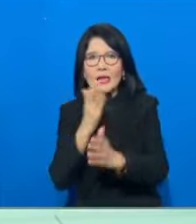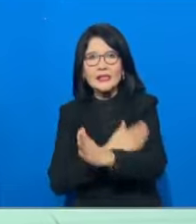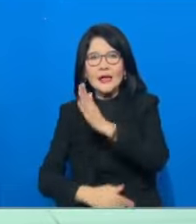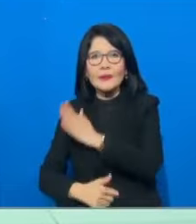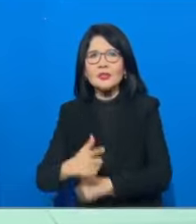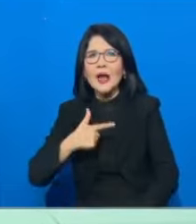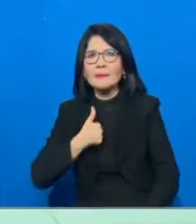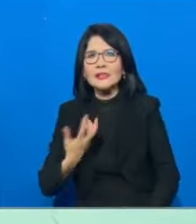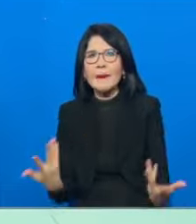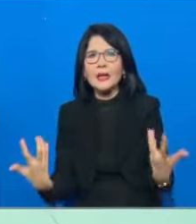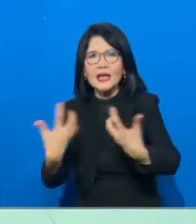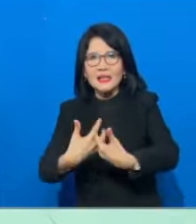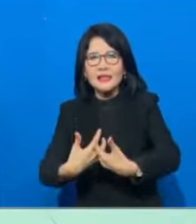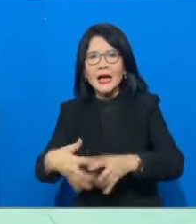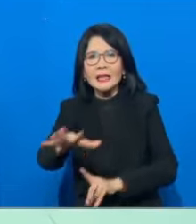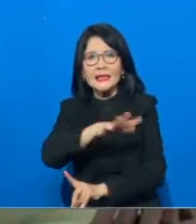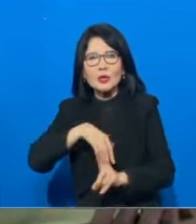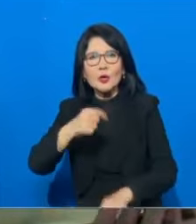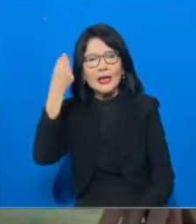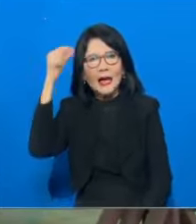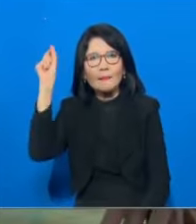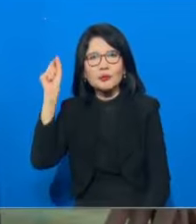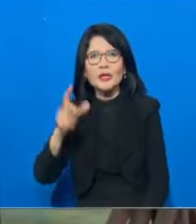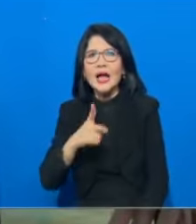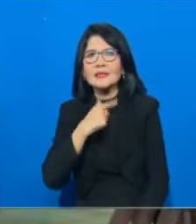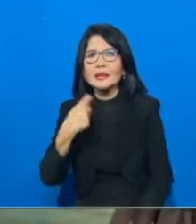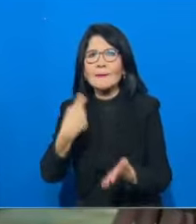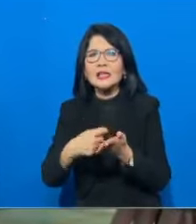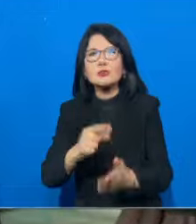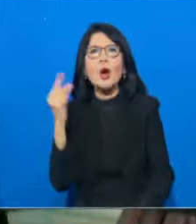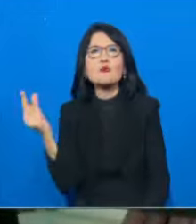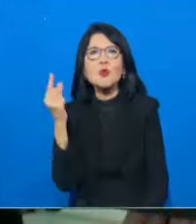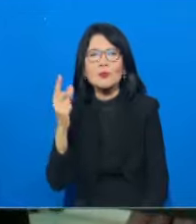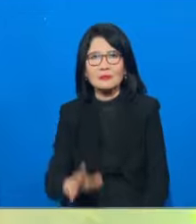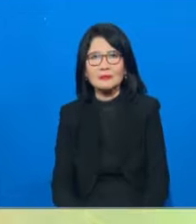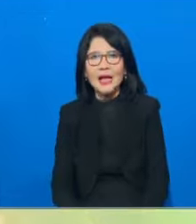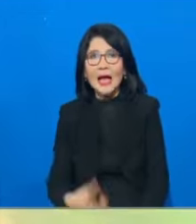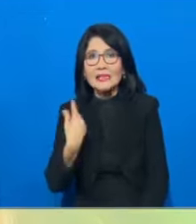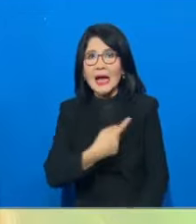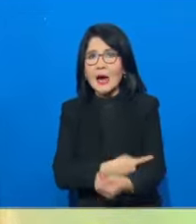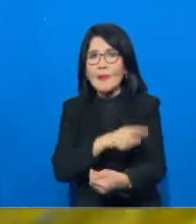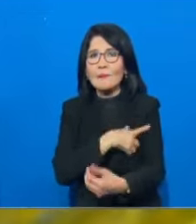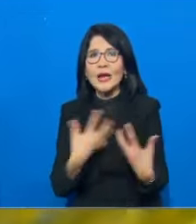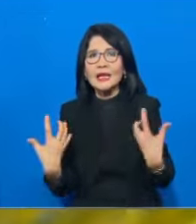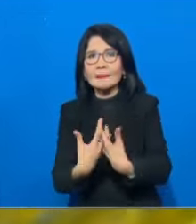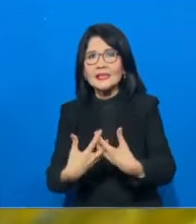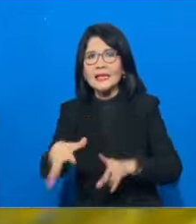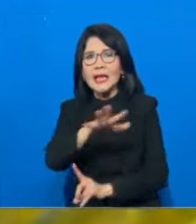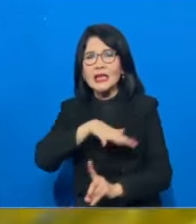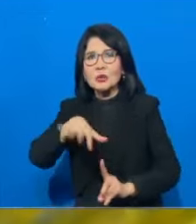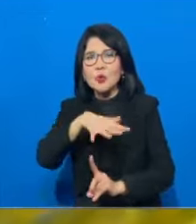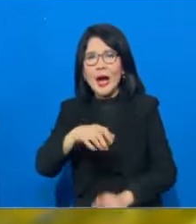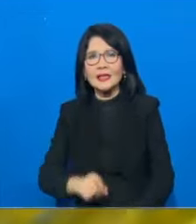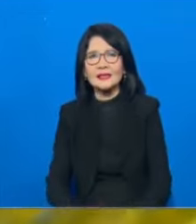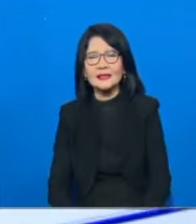beradapt di lingkungan Kus se mahasiswaumin k adap lingkungan mahasiswa